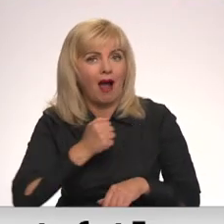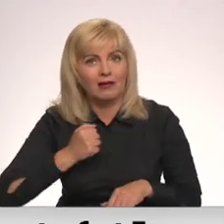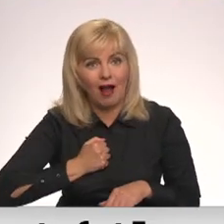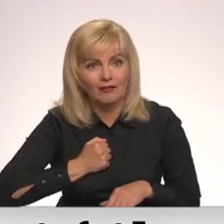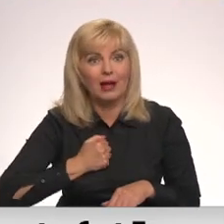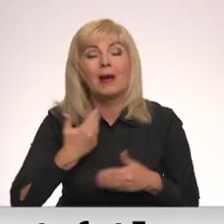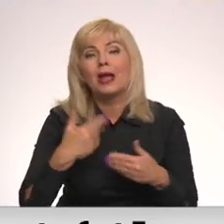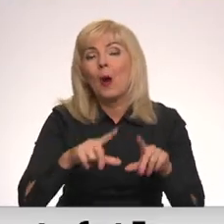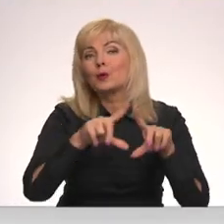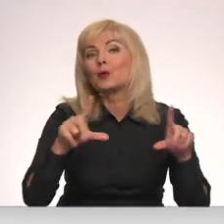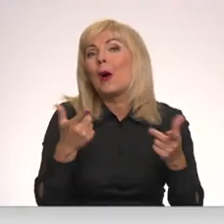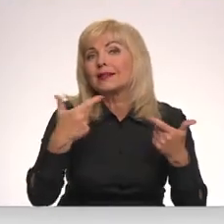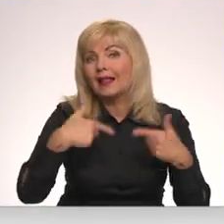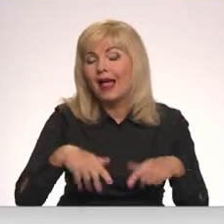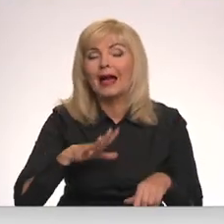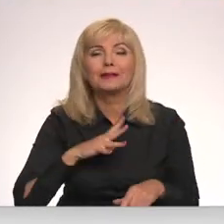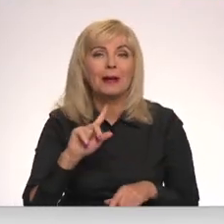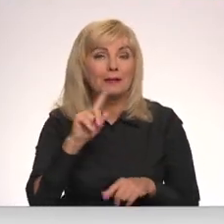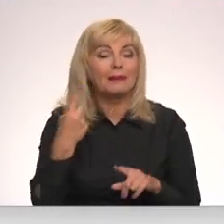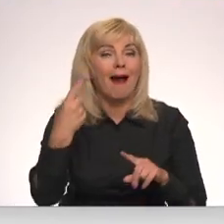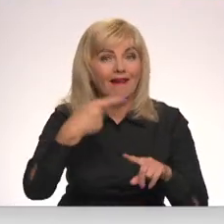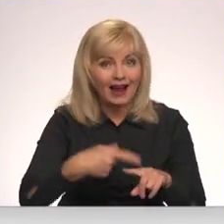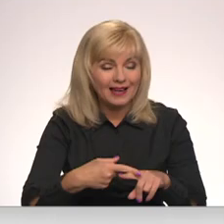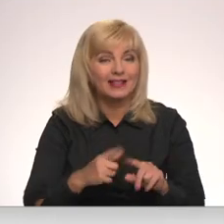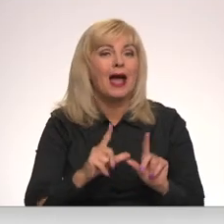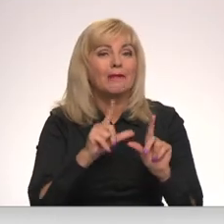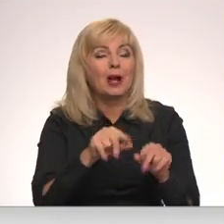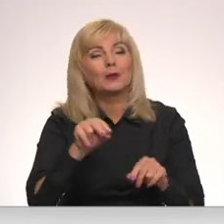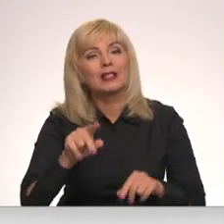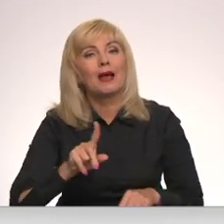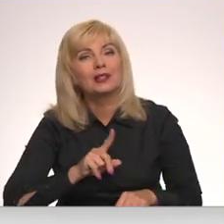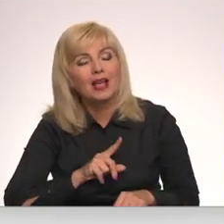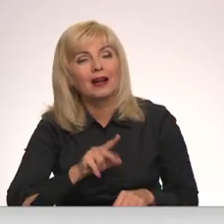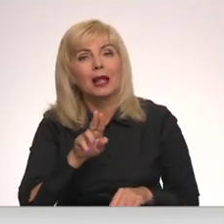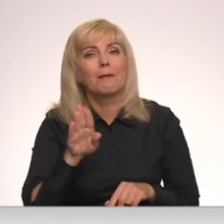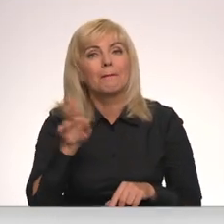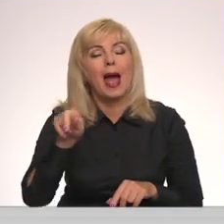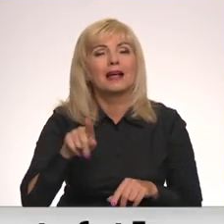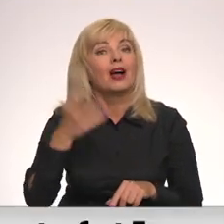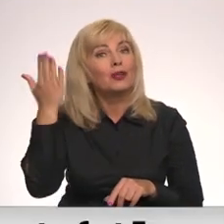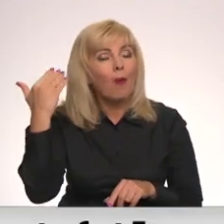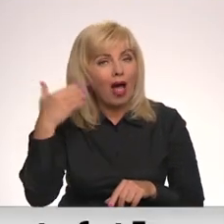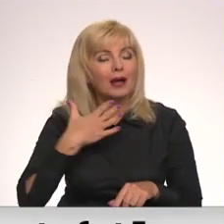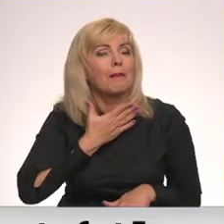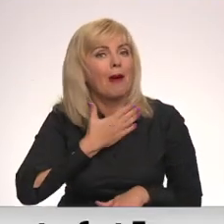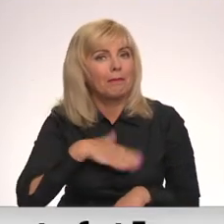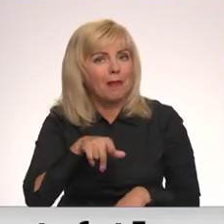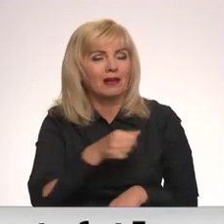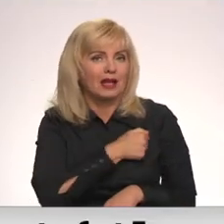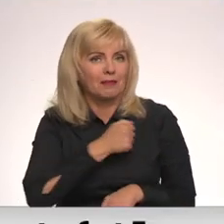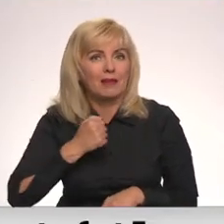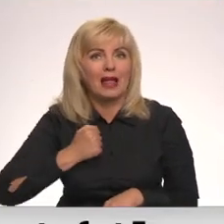Jau skolas laikā, kad mums bija tās pirmās reizes, kad mums brauca zemes sargi un NBS, jau no tā laika man iepatikās